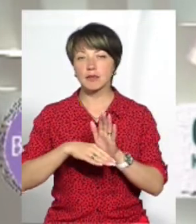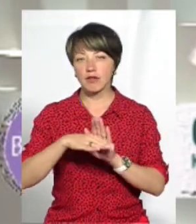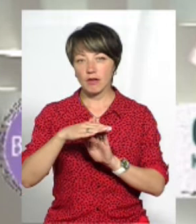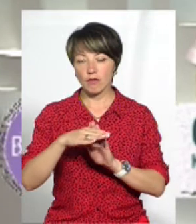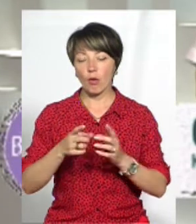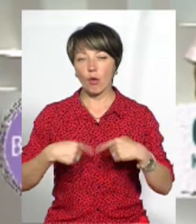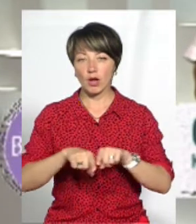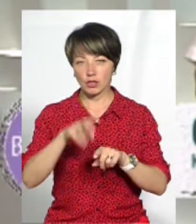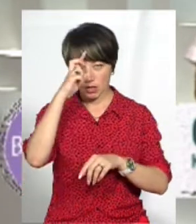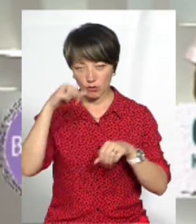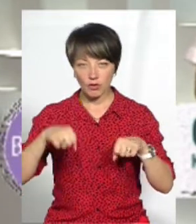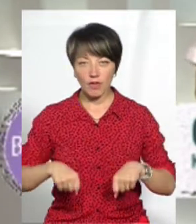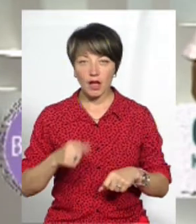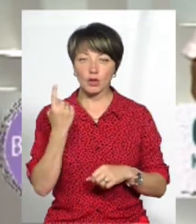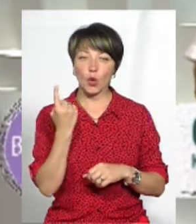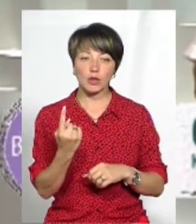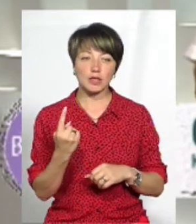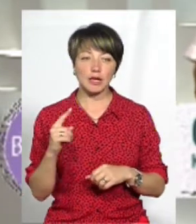це одна із тих